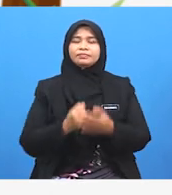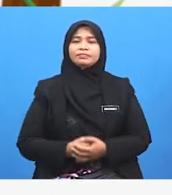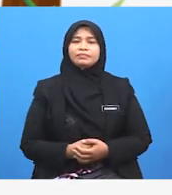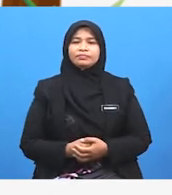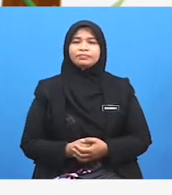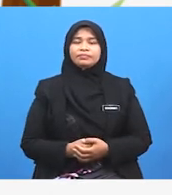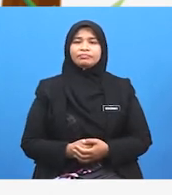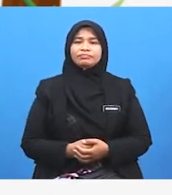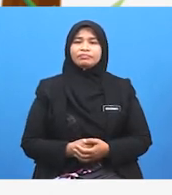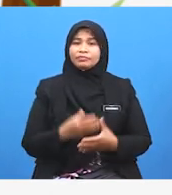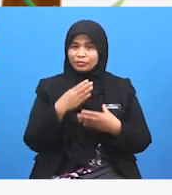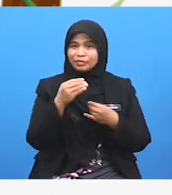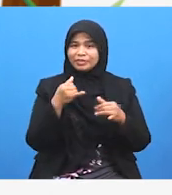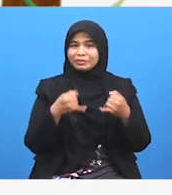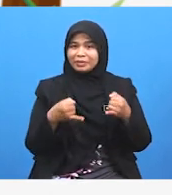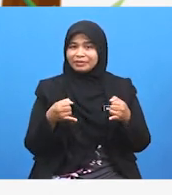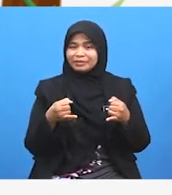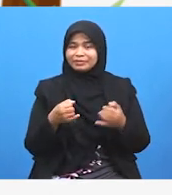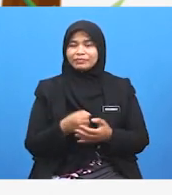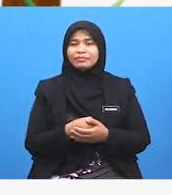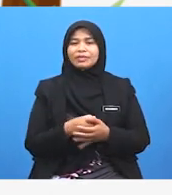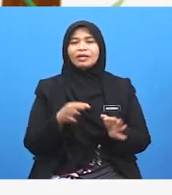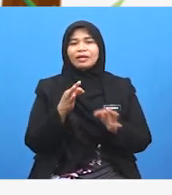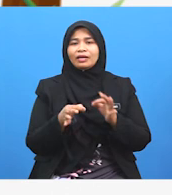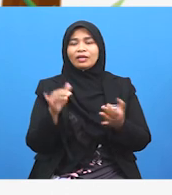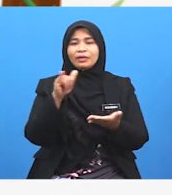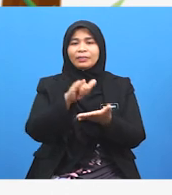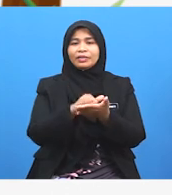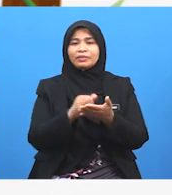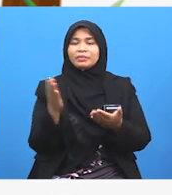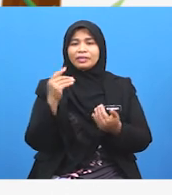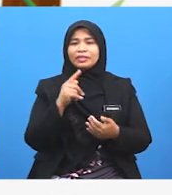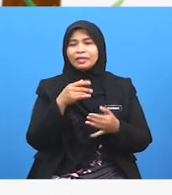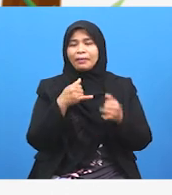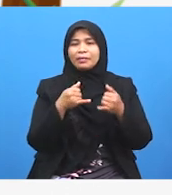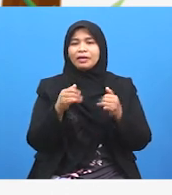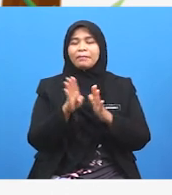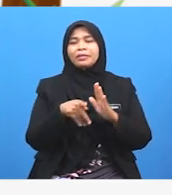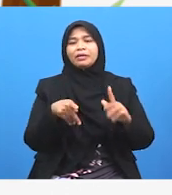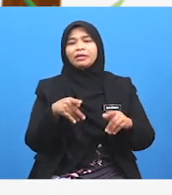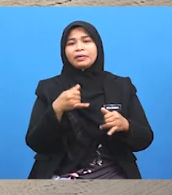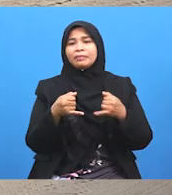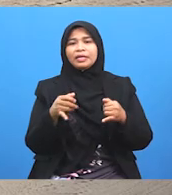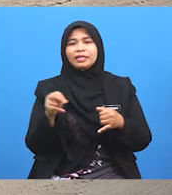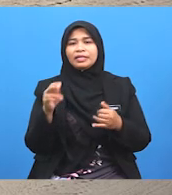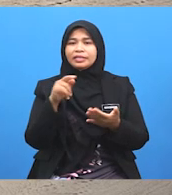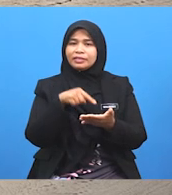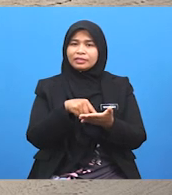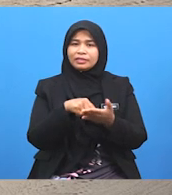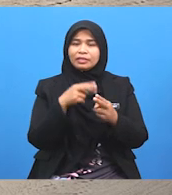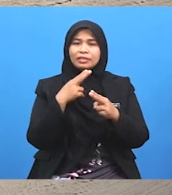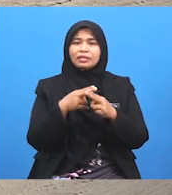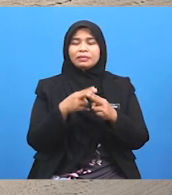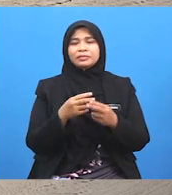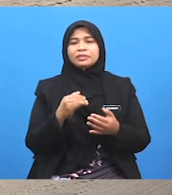Murid-murid, suka permainan tak? Kalau begitu, mari kita bermain permainan ini. Nama